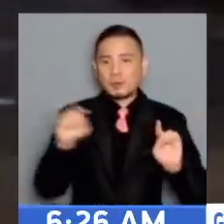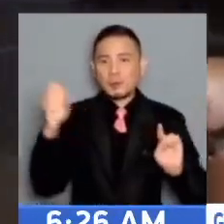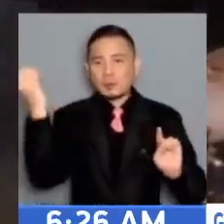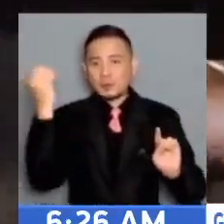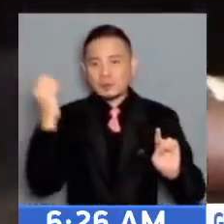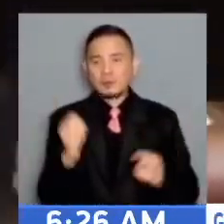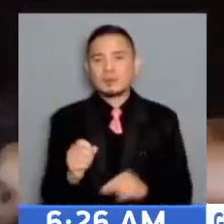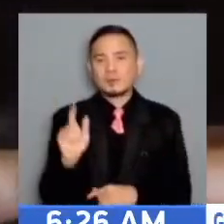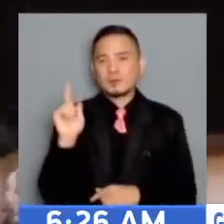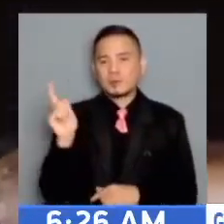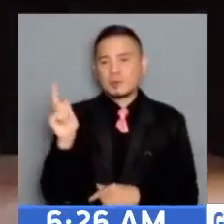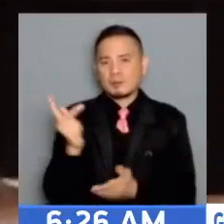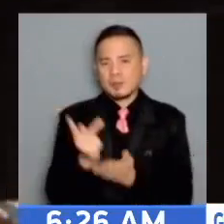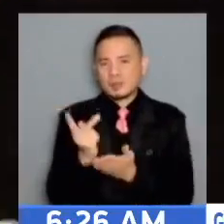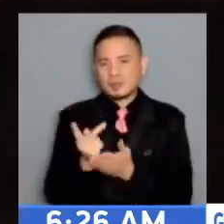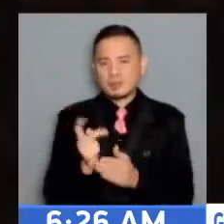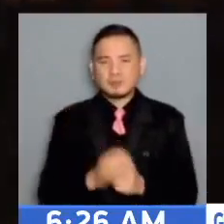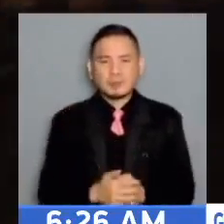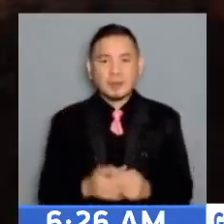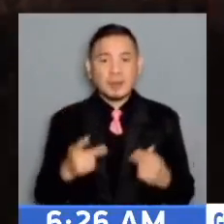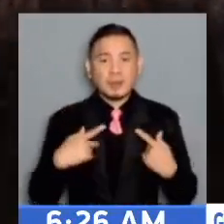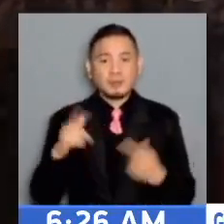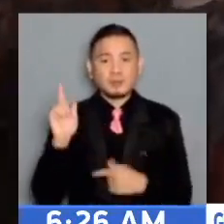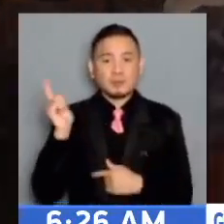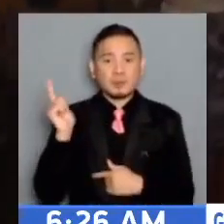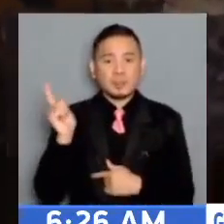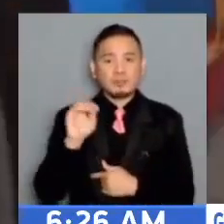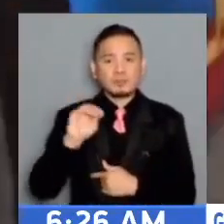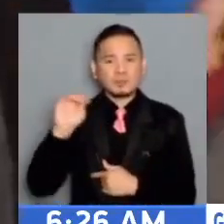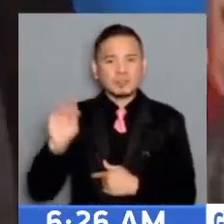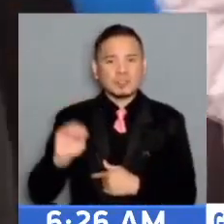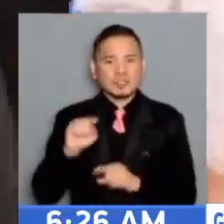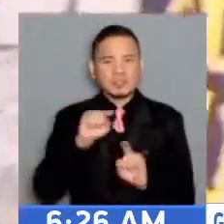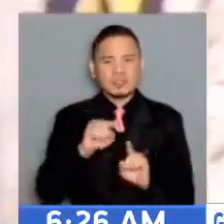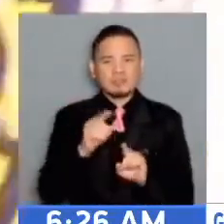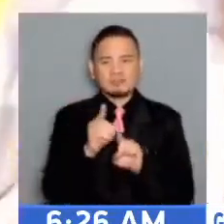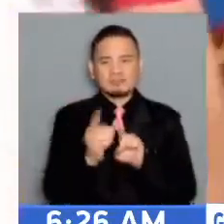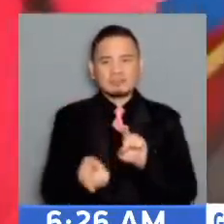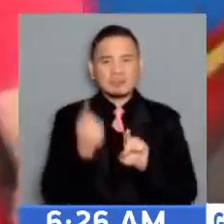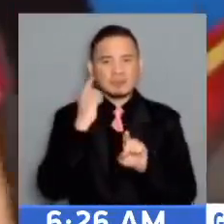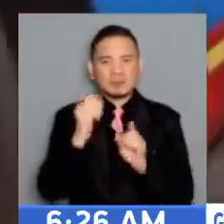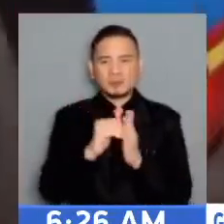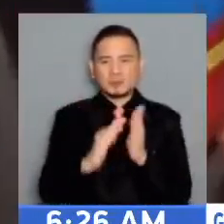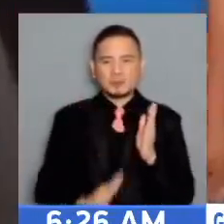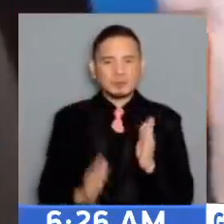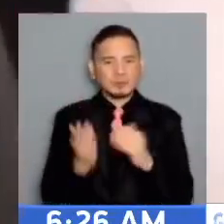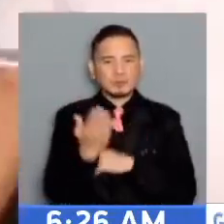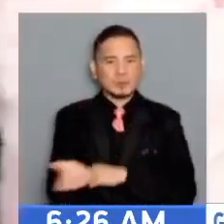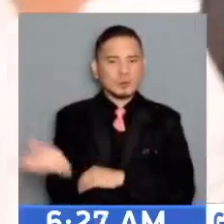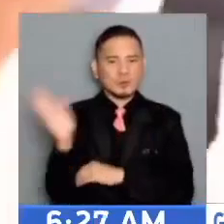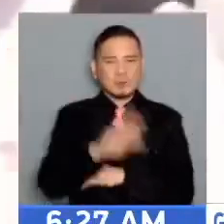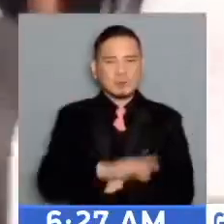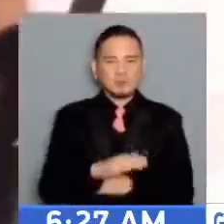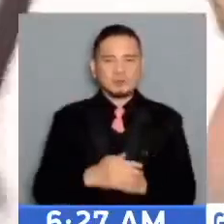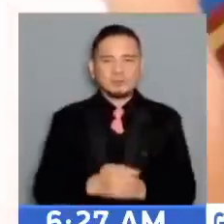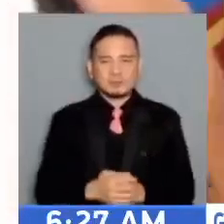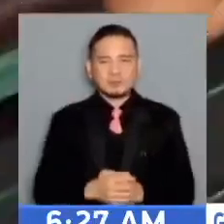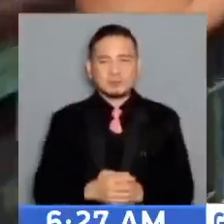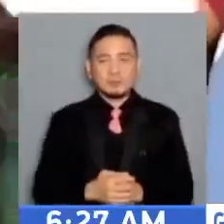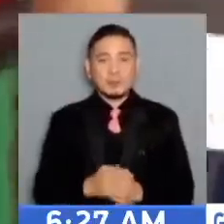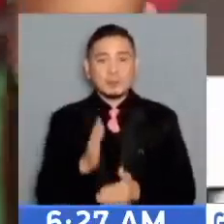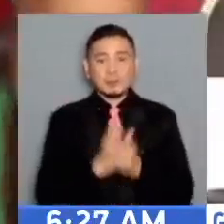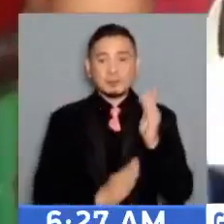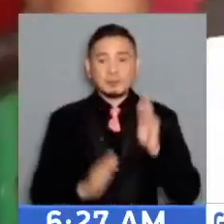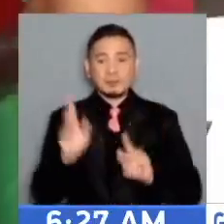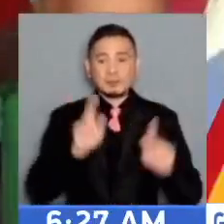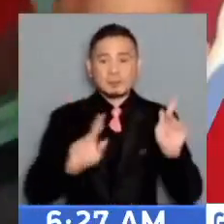centavos. May 20% discount pa rin sa mga estudyante, anumang araw o oras. Sabi ng mga nakausap kong pasahero, gusto pa rin nilang sumakay sa carousel kahit may